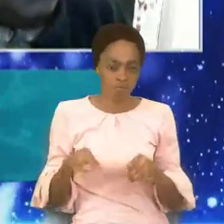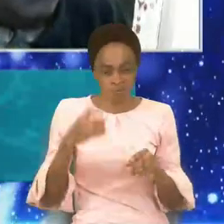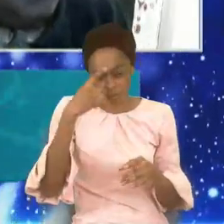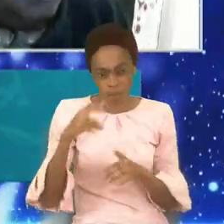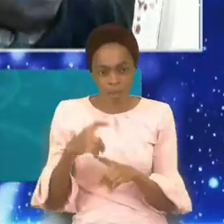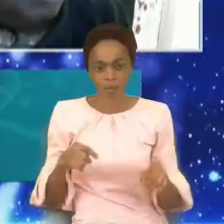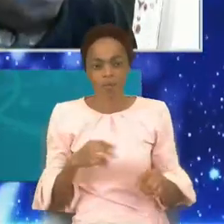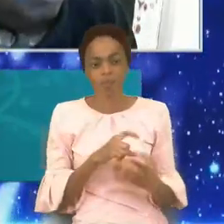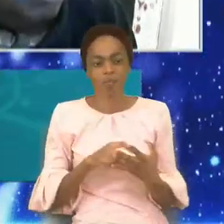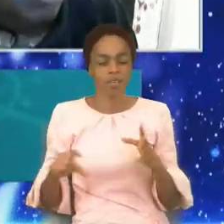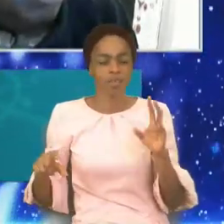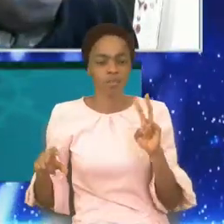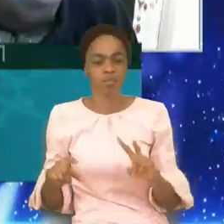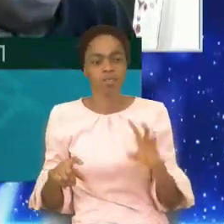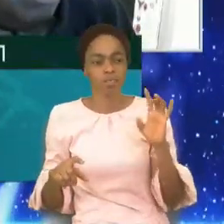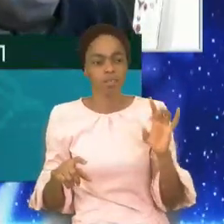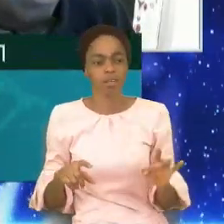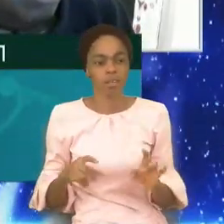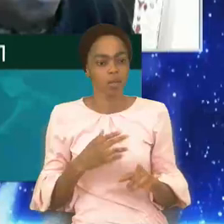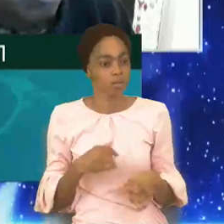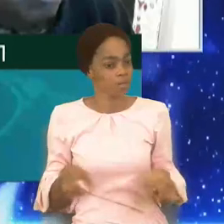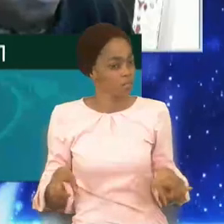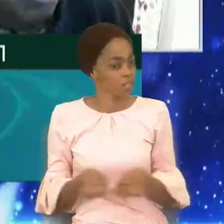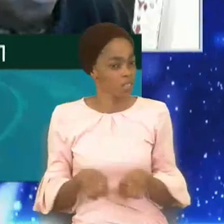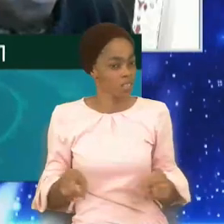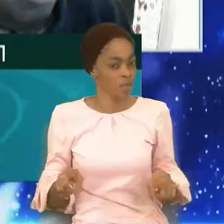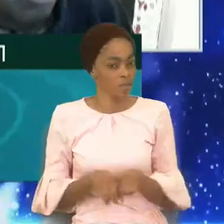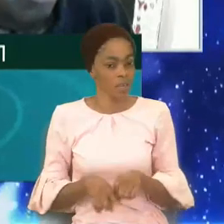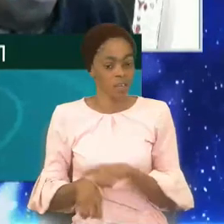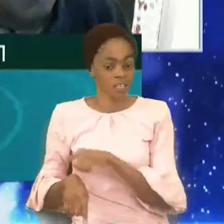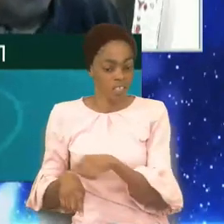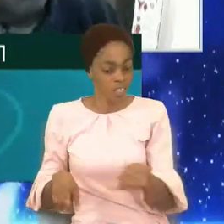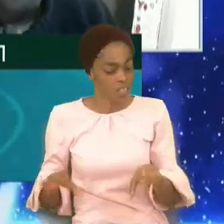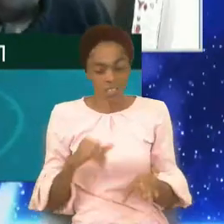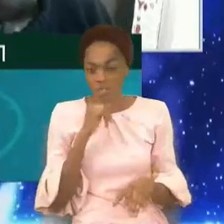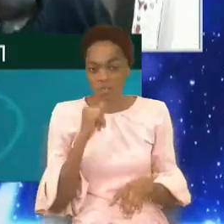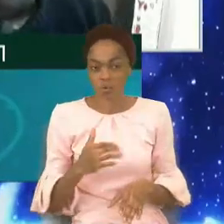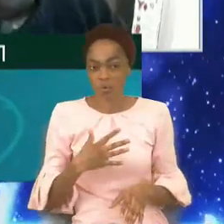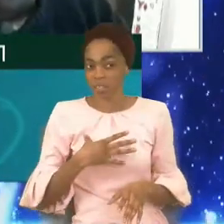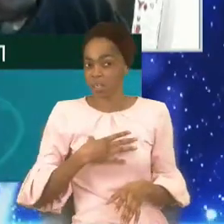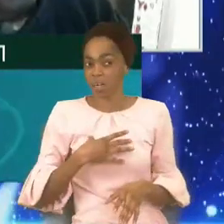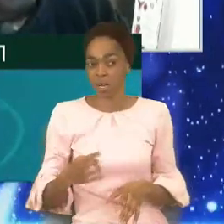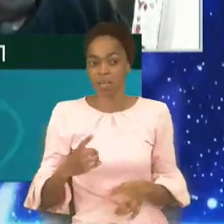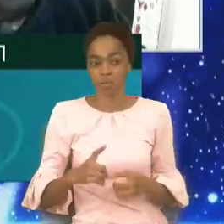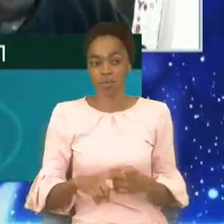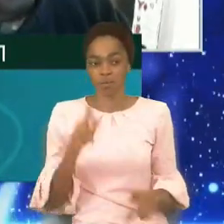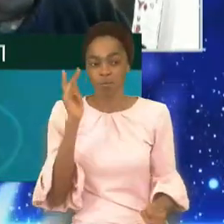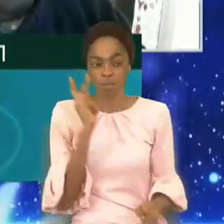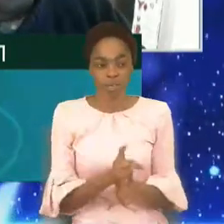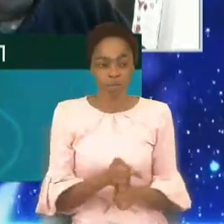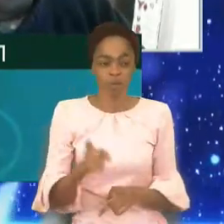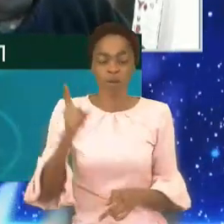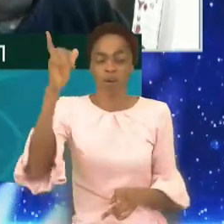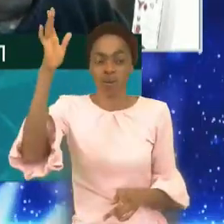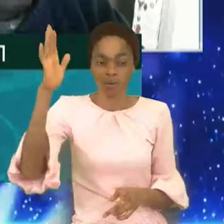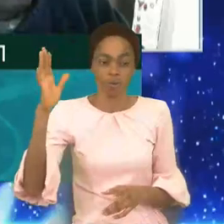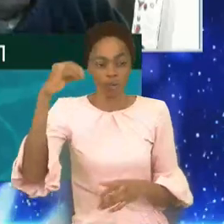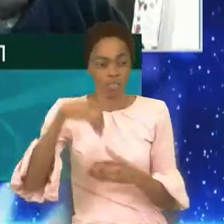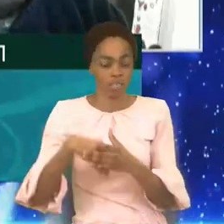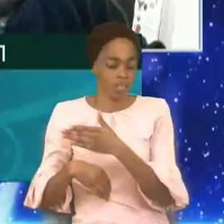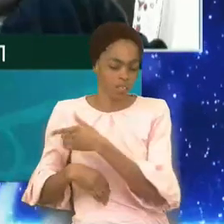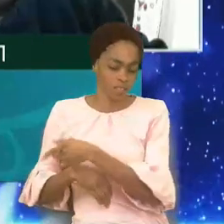Verset 28. Comme ils ne se sont pas souciés de connaître Dieu, Dieu les